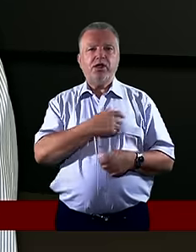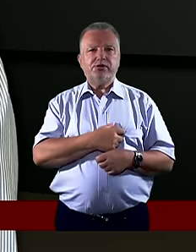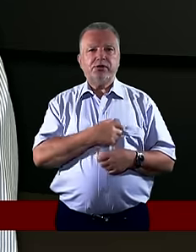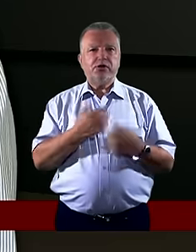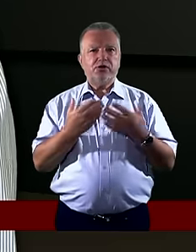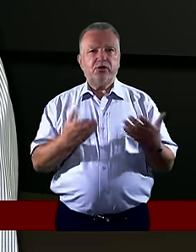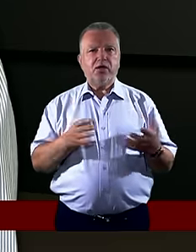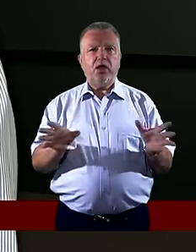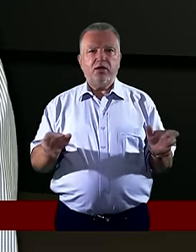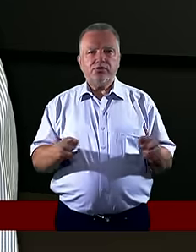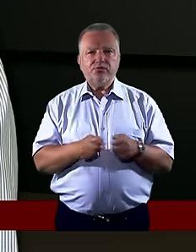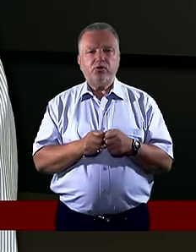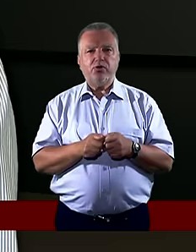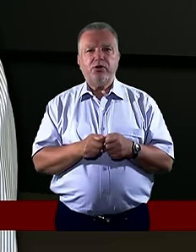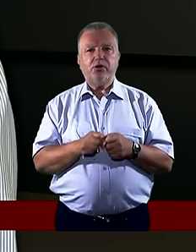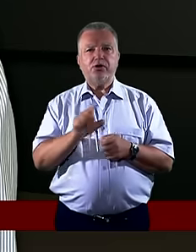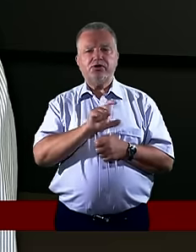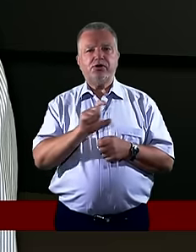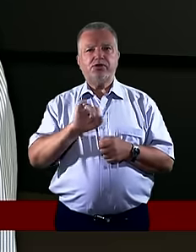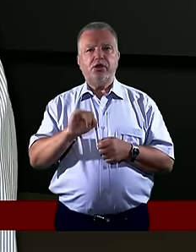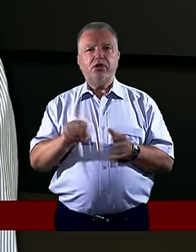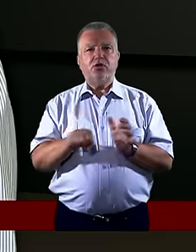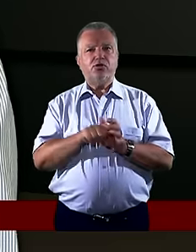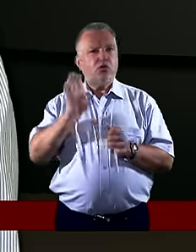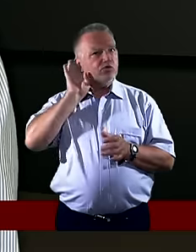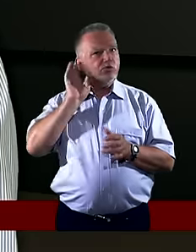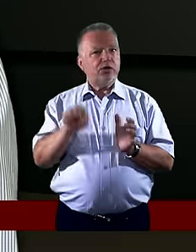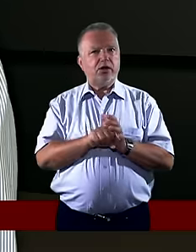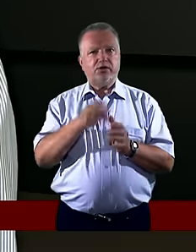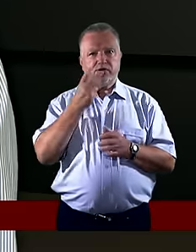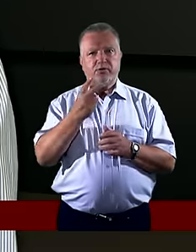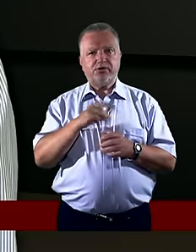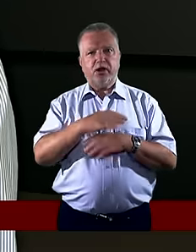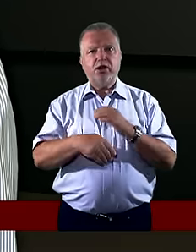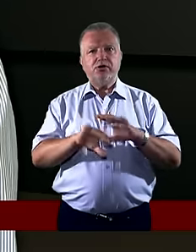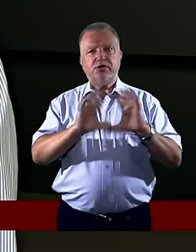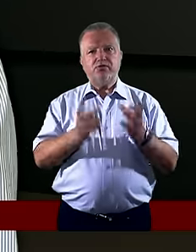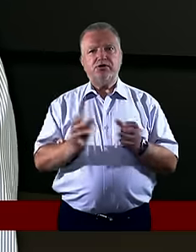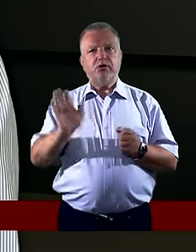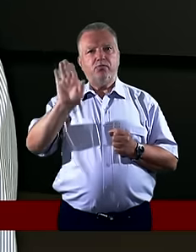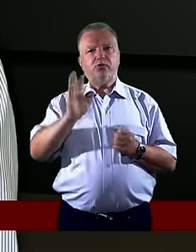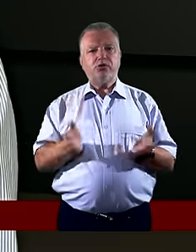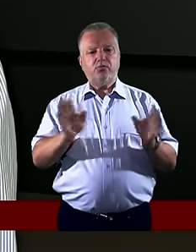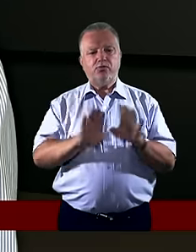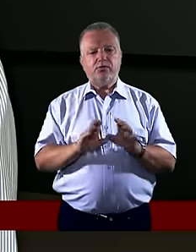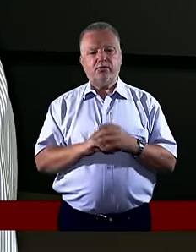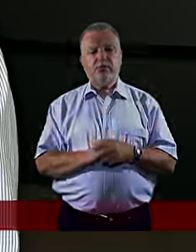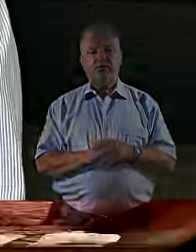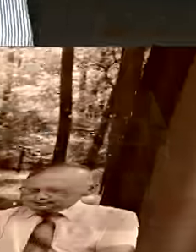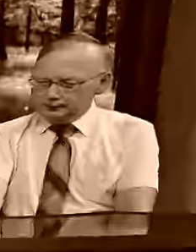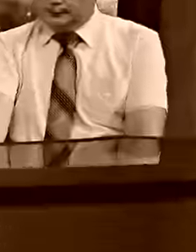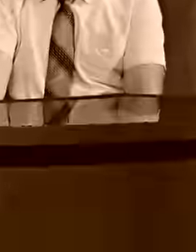tygodniu. Jeszcze raz serdecznie dziękuję za wspólnie spędzony czas. I do usłyszenia, do zobaczenia. Życzę wszystkim Boże